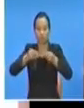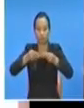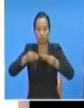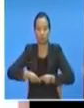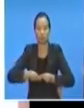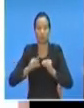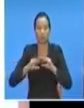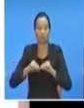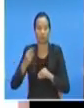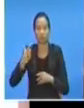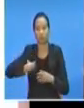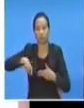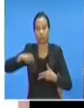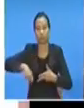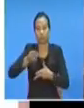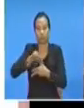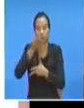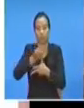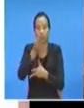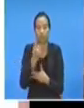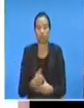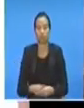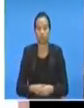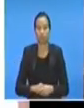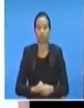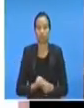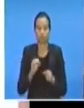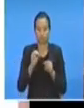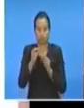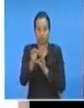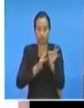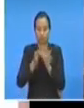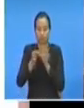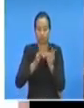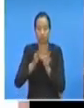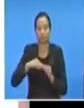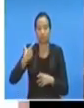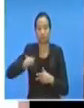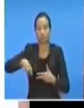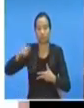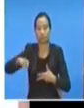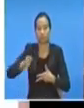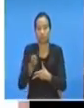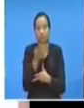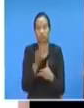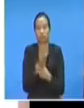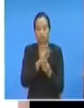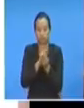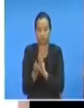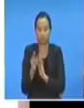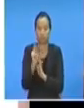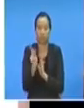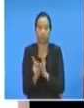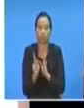าให้ทราบและสำนักงานแห่งชาติได้เข้าชี้แจงต่อกฤษฎีกาจำนวนหลายครั้งเพื่อปรับกฎหมายให้เหมาะส